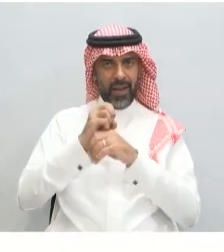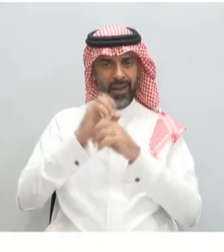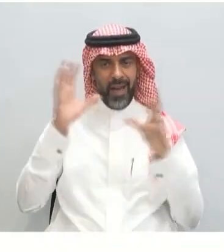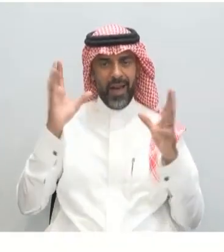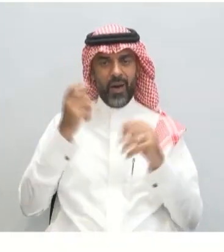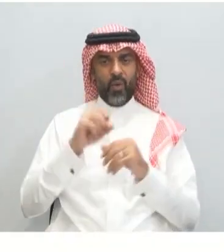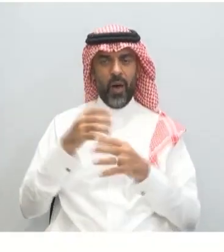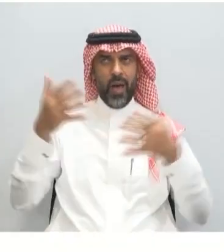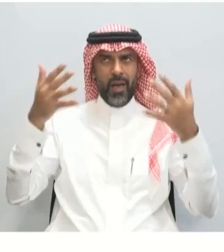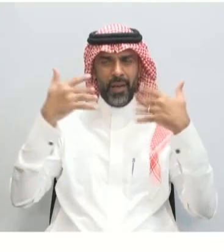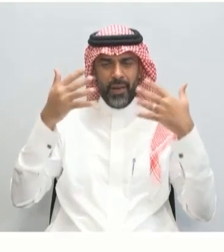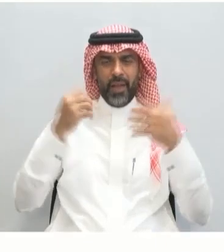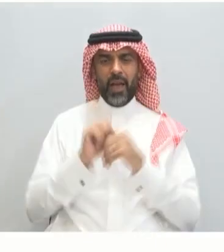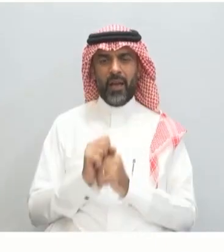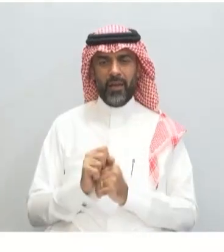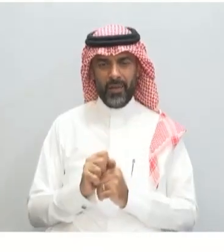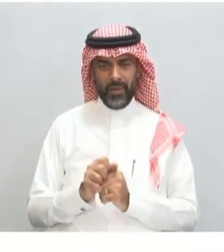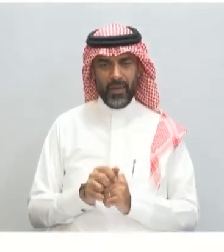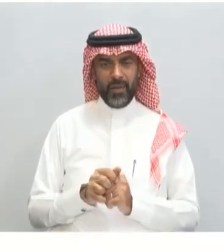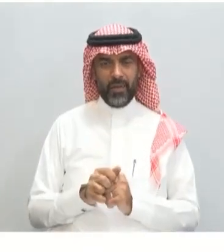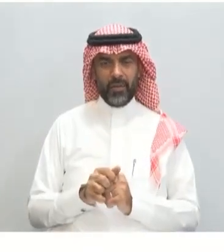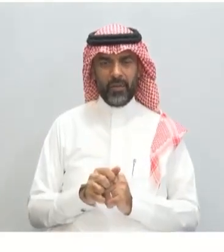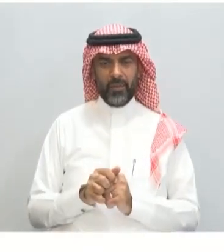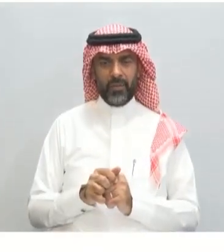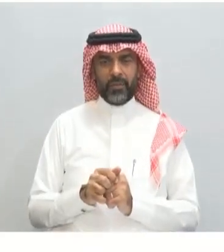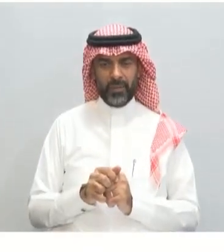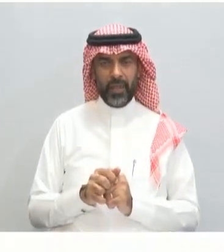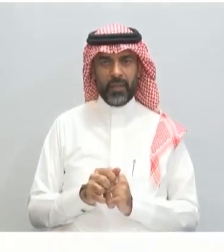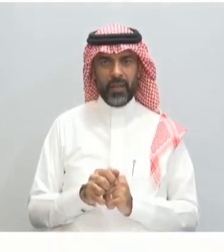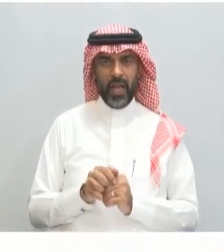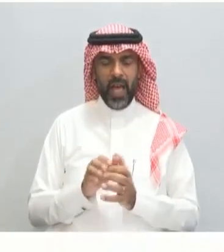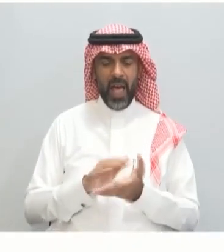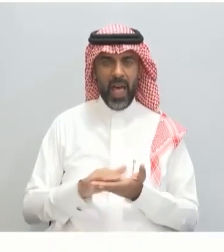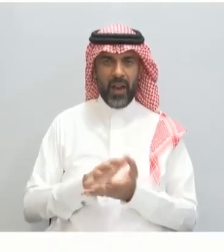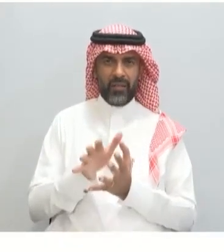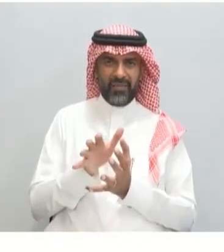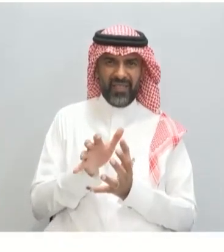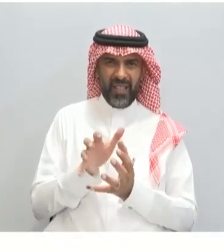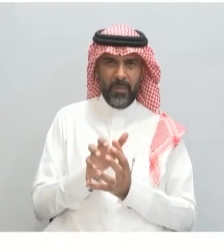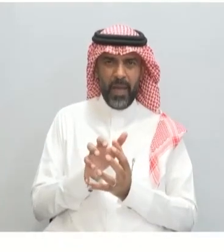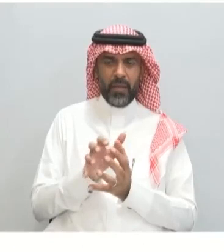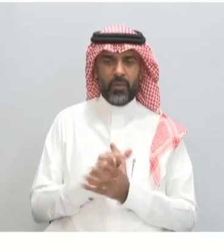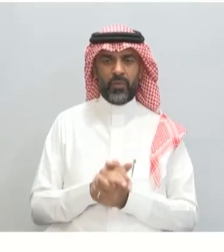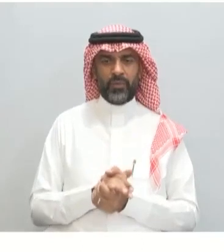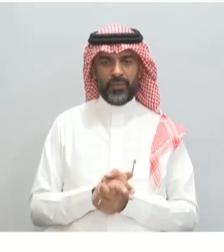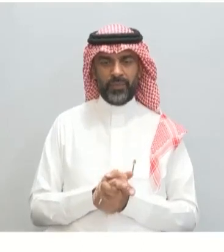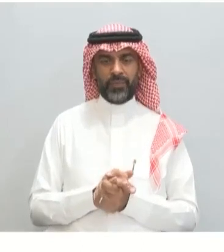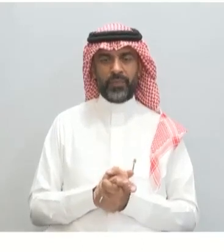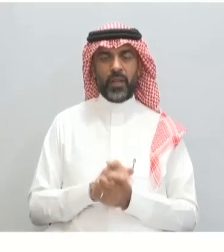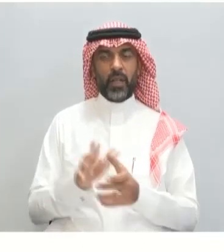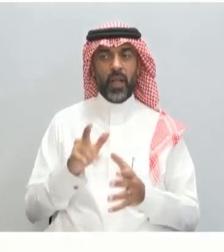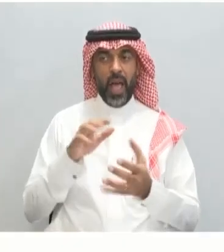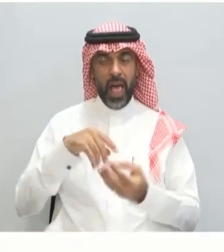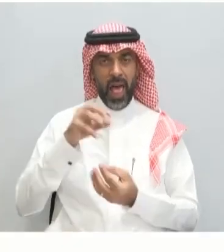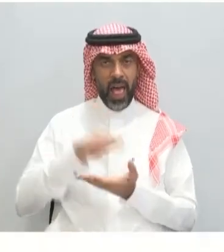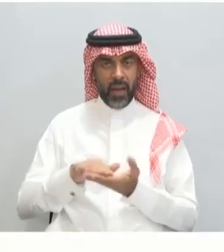الاجسام المنطلقه جوا فوق سطح الارض وايضا انبعاج الارض وف حتها من ضمن النتائج